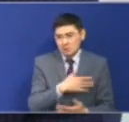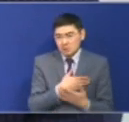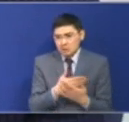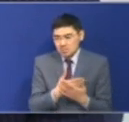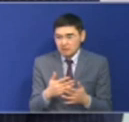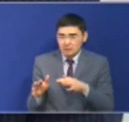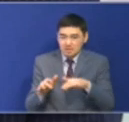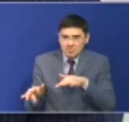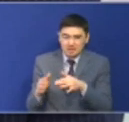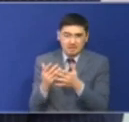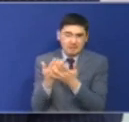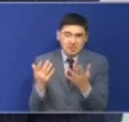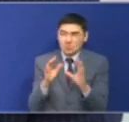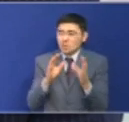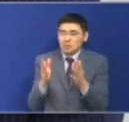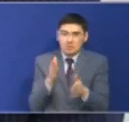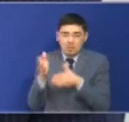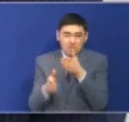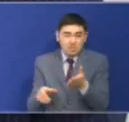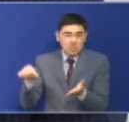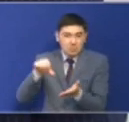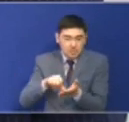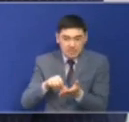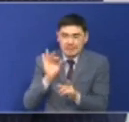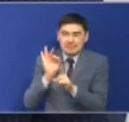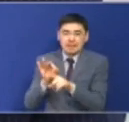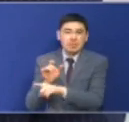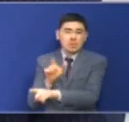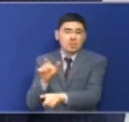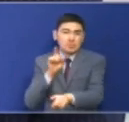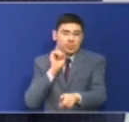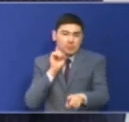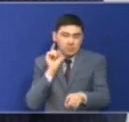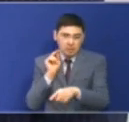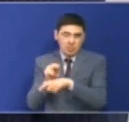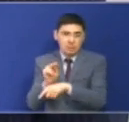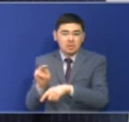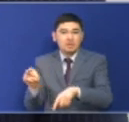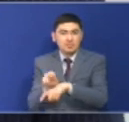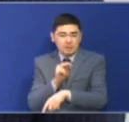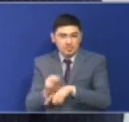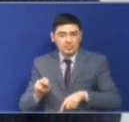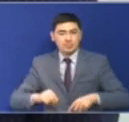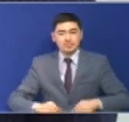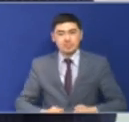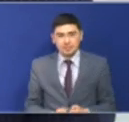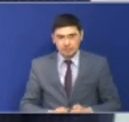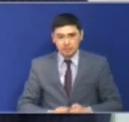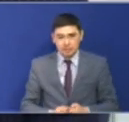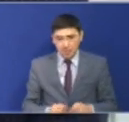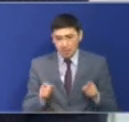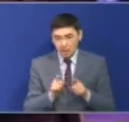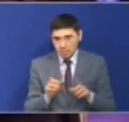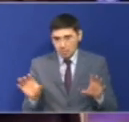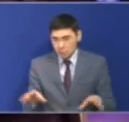день проводятся различные мероприятия, направленные на воспитание патриотизма и любви к родине. Поэтому такие мероприятия очень